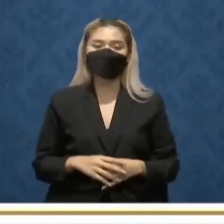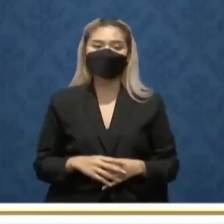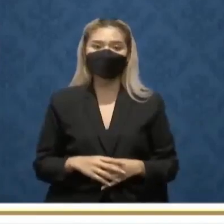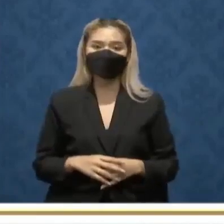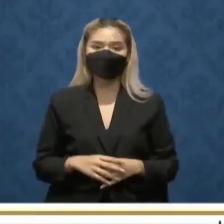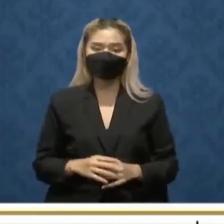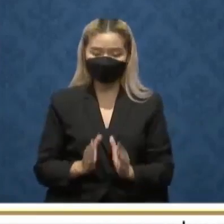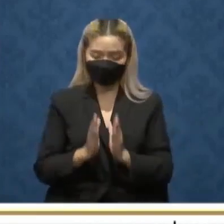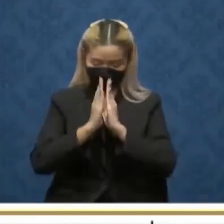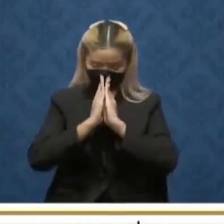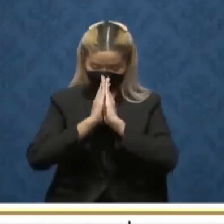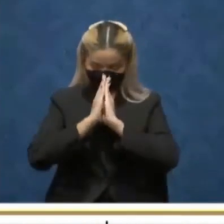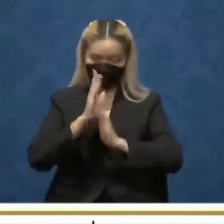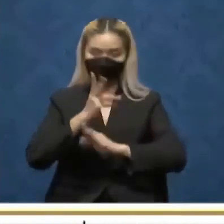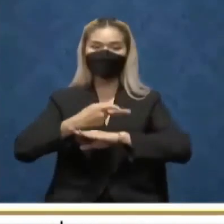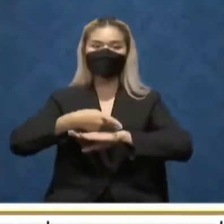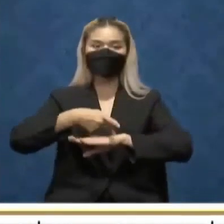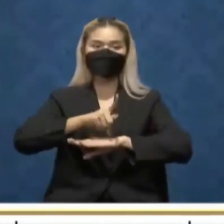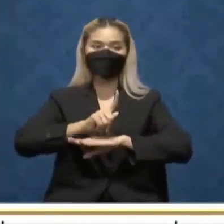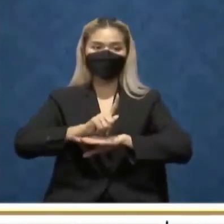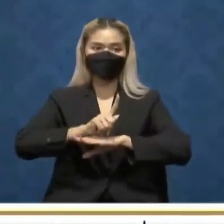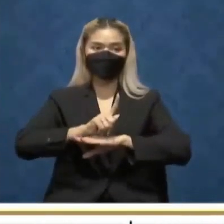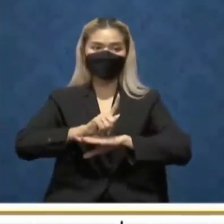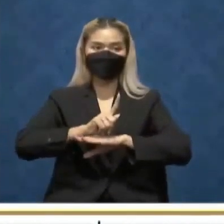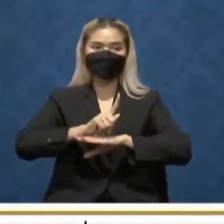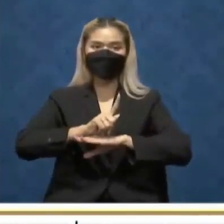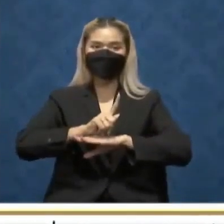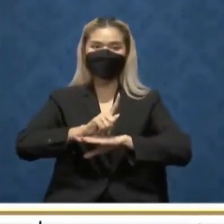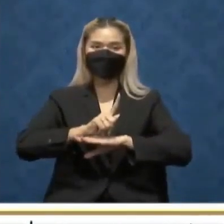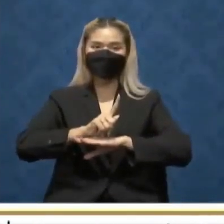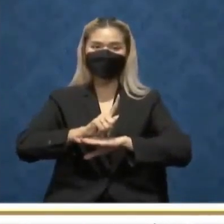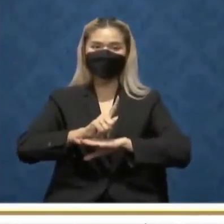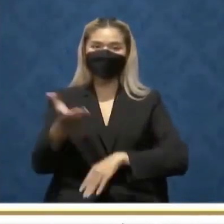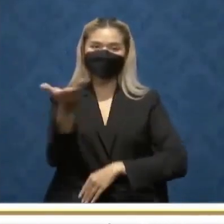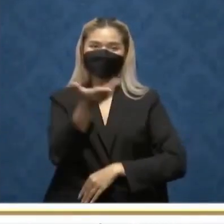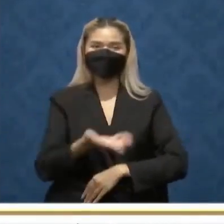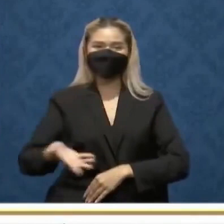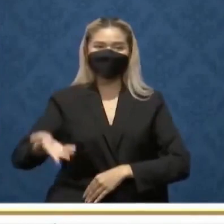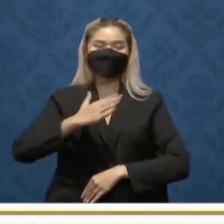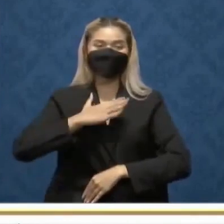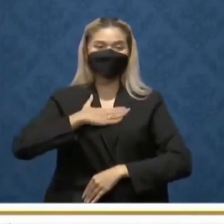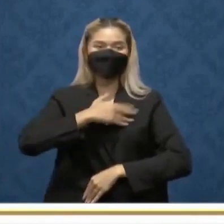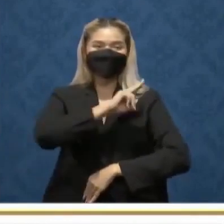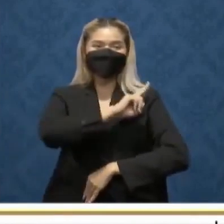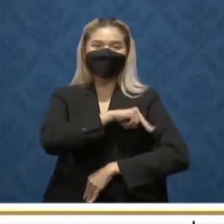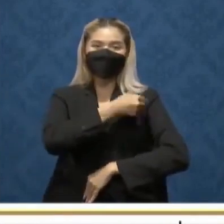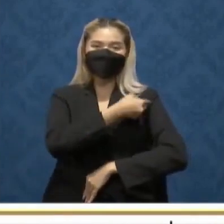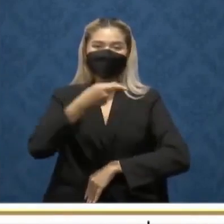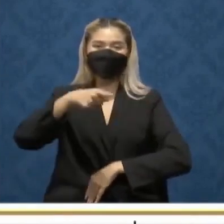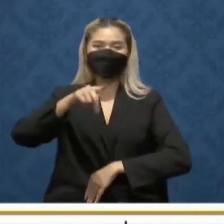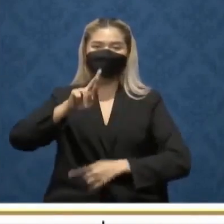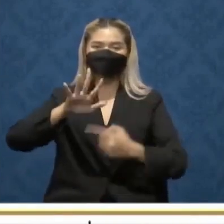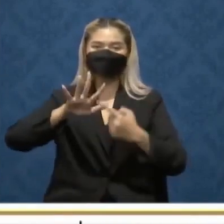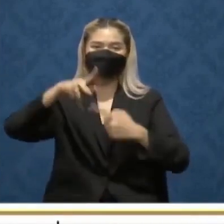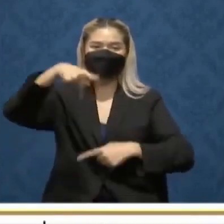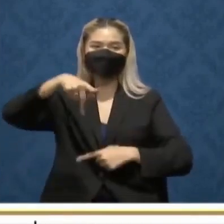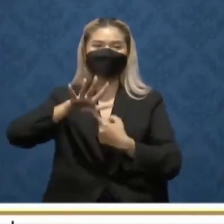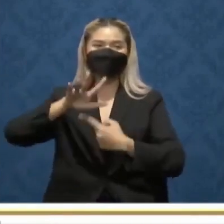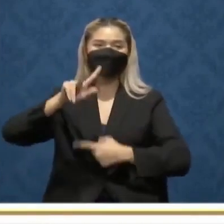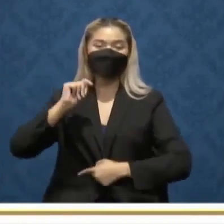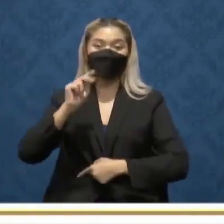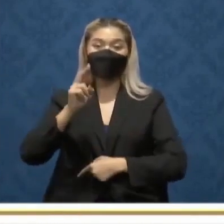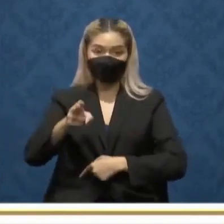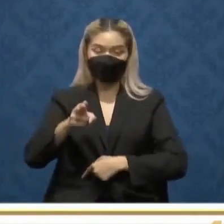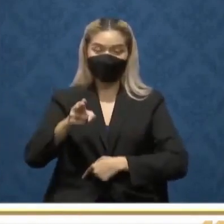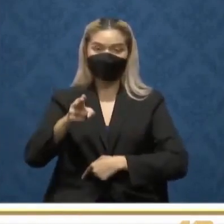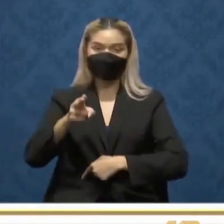เรียนท่านประธานสภาที่เคารพครับและสมาชิกผู้ทรงเกียรติทุกท่านครับผมปฏิพัฒน์สันติพาดาผู้แทนราษฎรจากจังหวัดพิษณุโลกเขต1ครับ